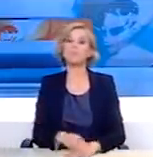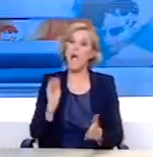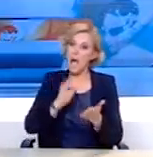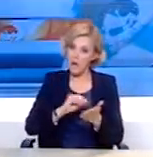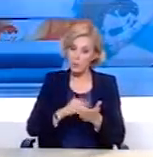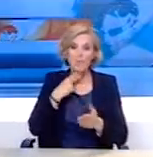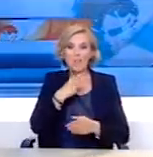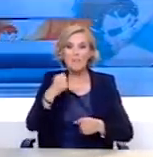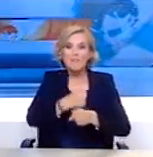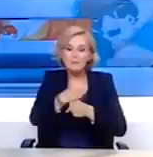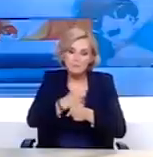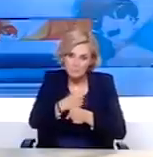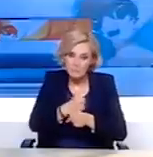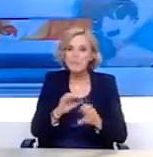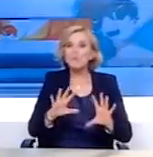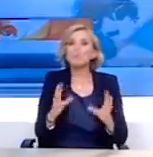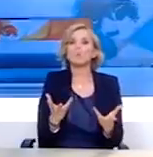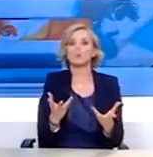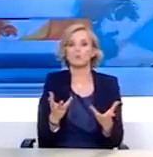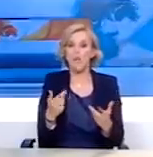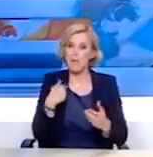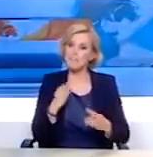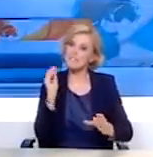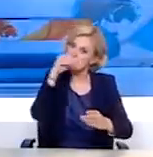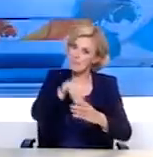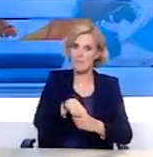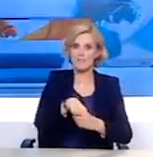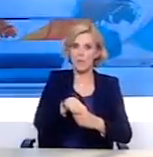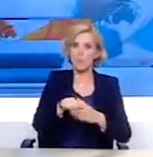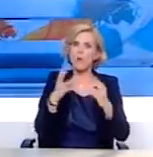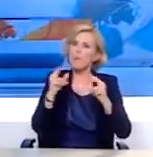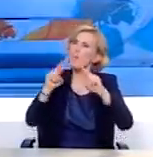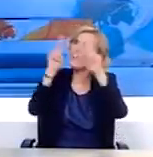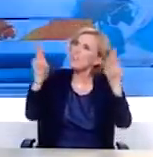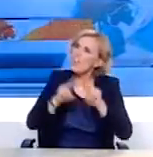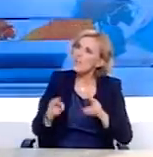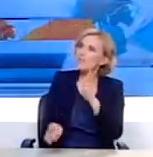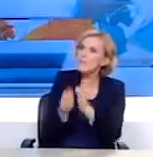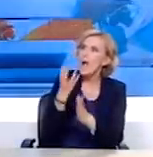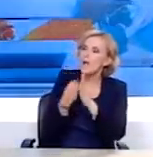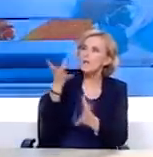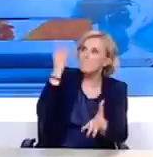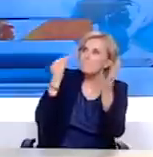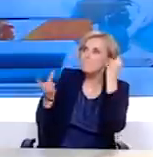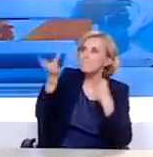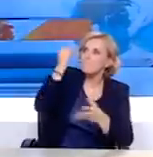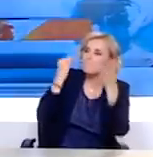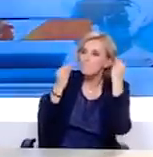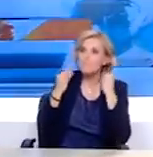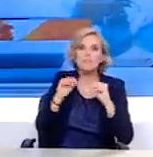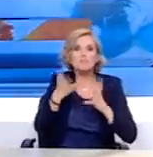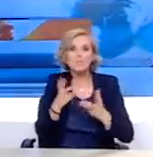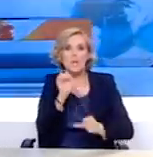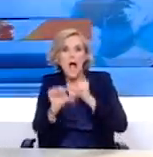πρωτοκόλων και συμμετέχουμε και σε πολλαπλά διεθνή πρωτόκολλα και φάρμακα που αφορούν αυτή τη φάση όπου επιδεινώνεται ο ασθενής και παρουσιάζει αυτή